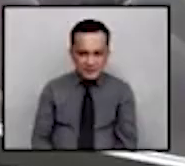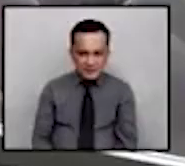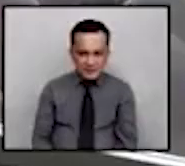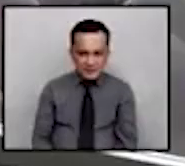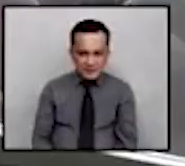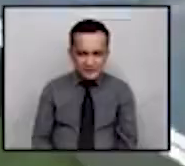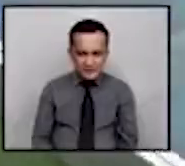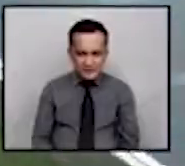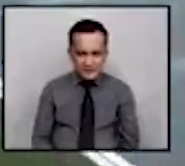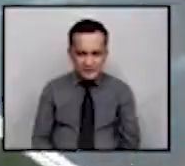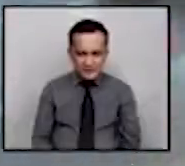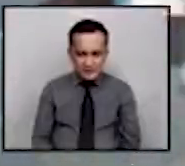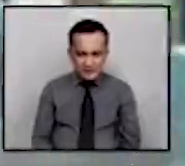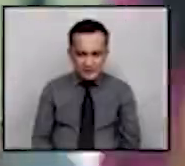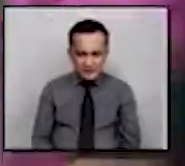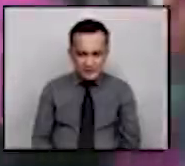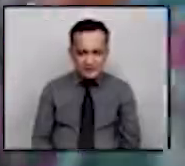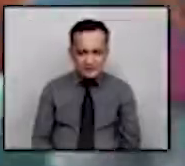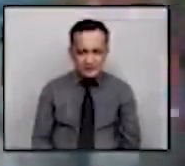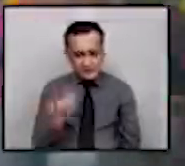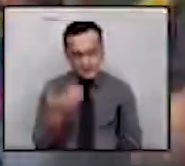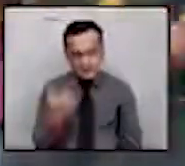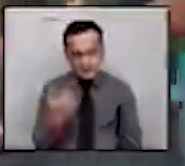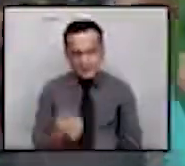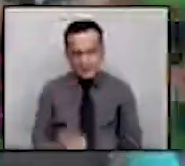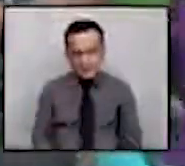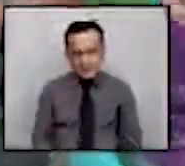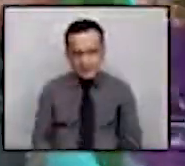Babalik ka ha, huwag kang mapapaya.